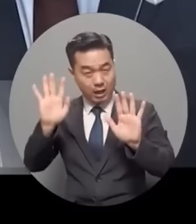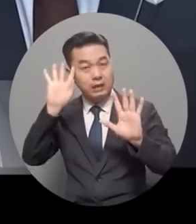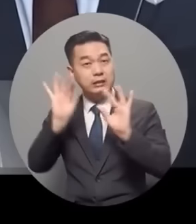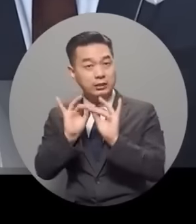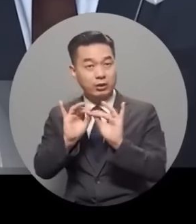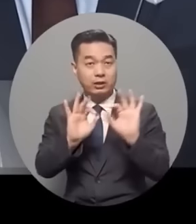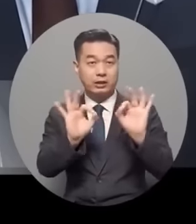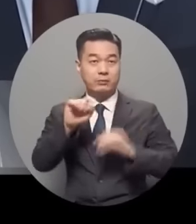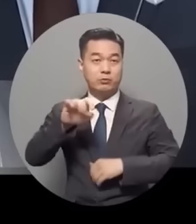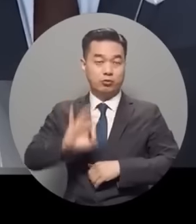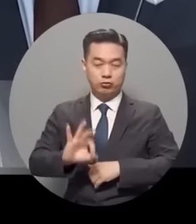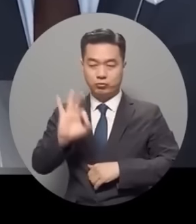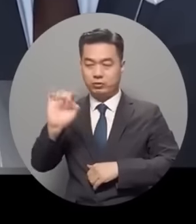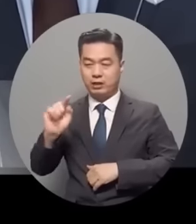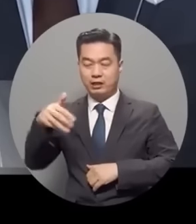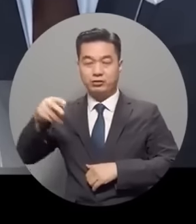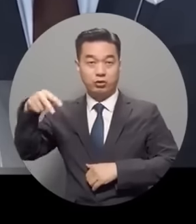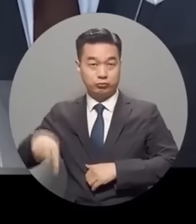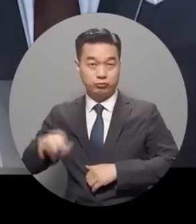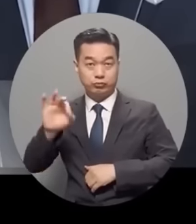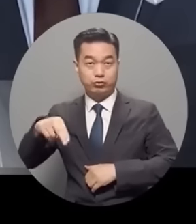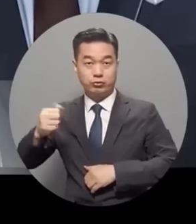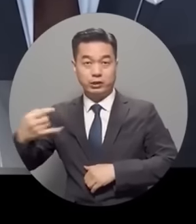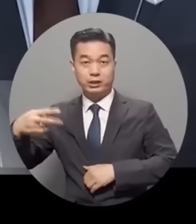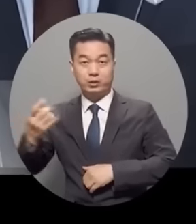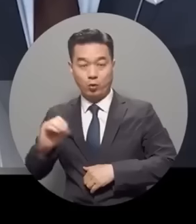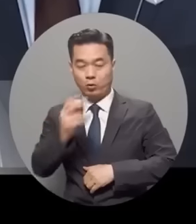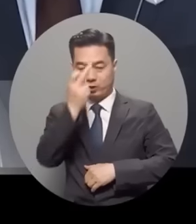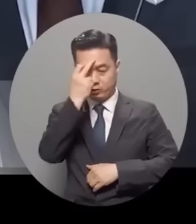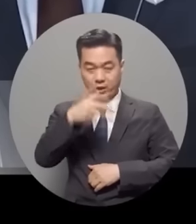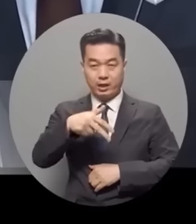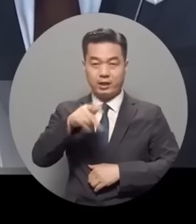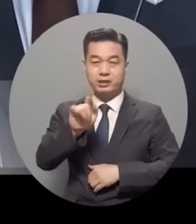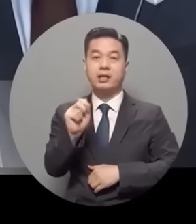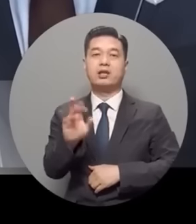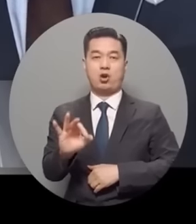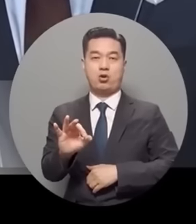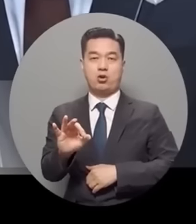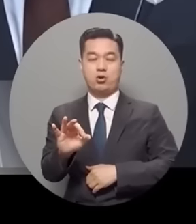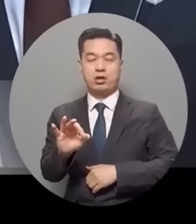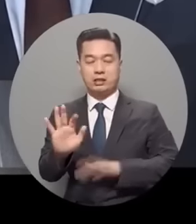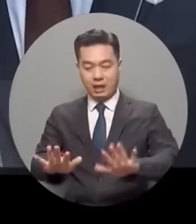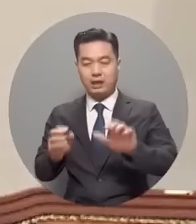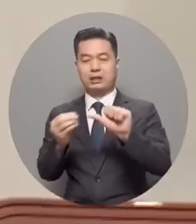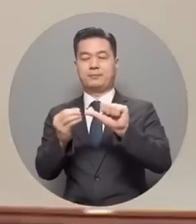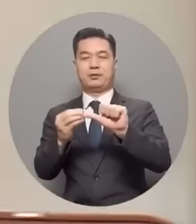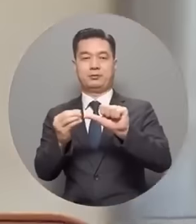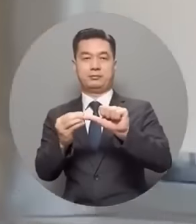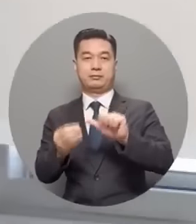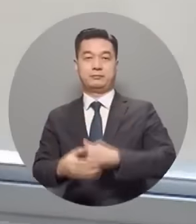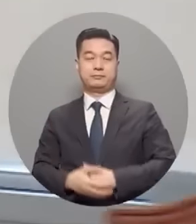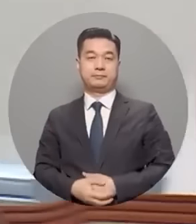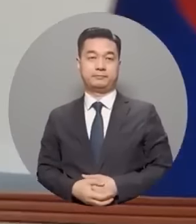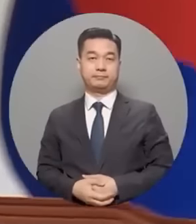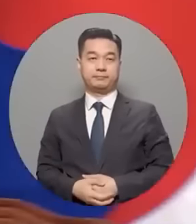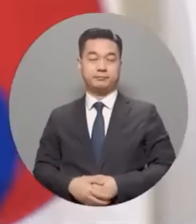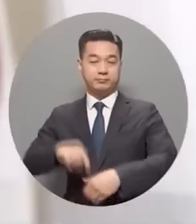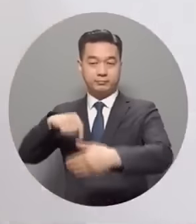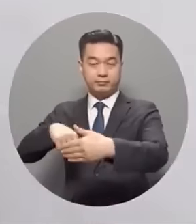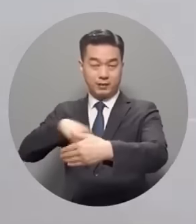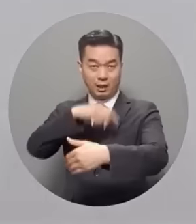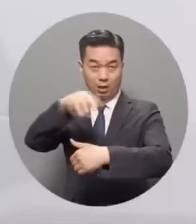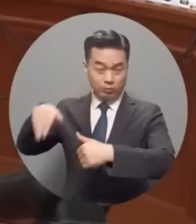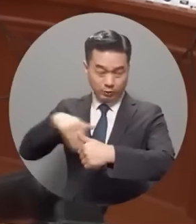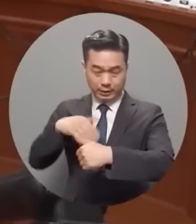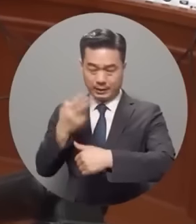김웅, 안철수, 유이동, 최재영 4명에 이어 모두 5명이 됐습니다. 내부 분위기를 다잡고